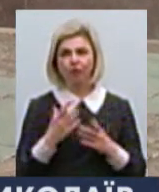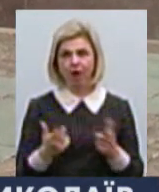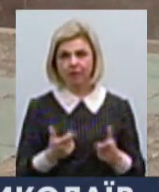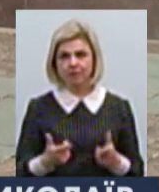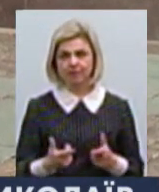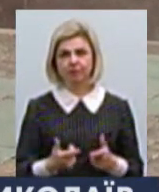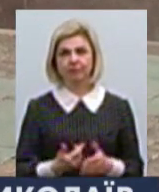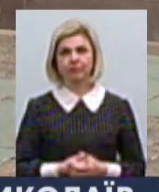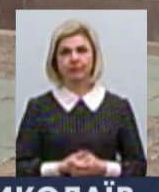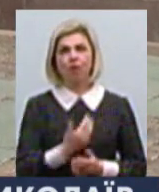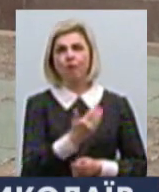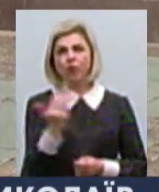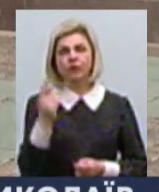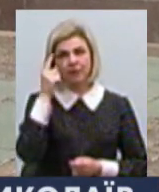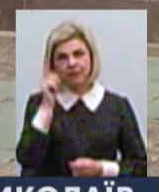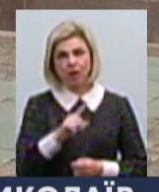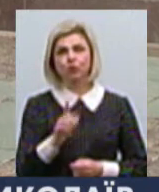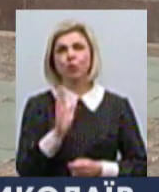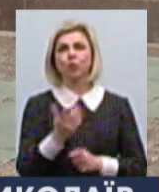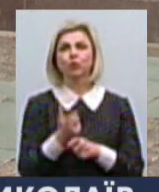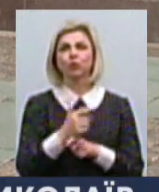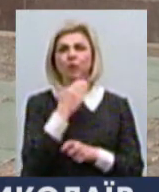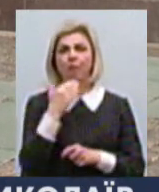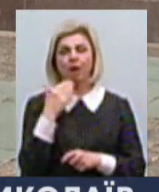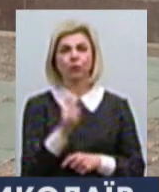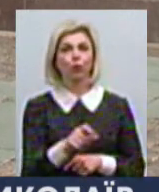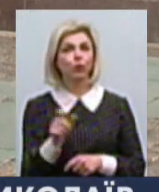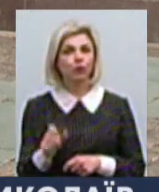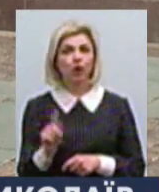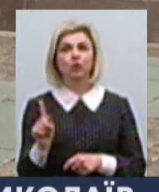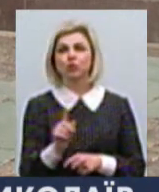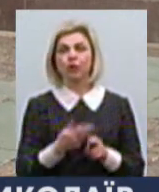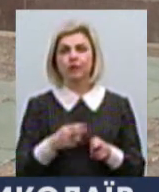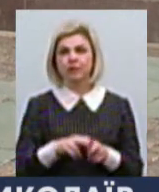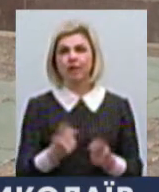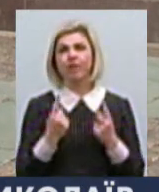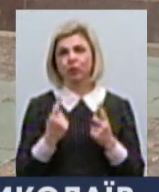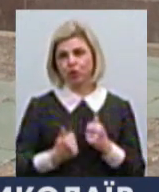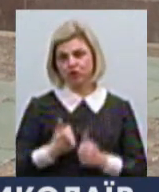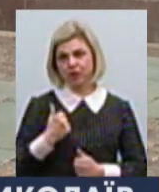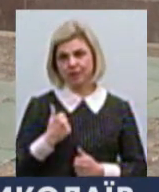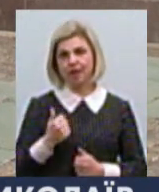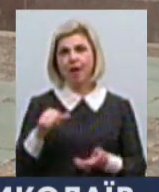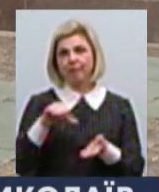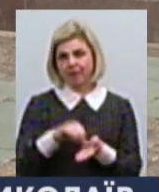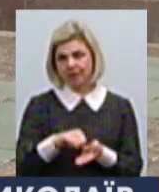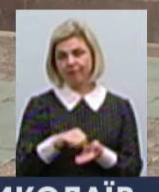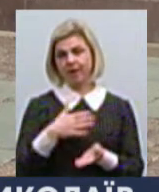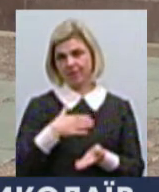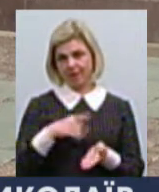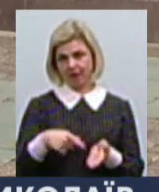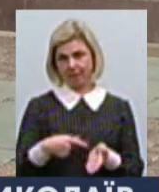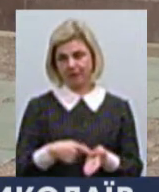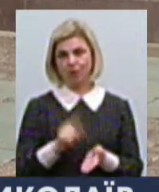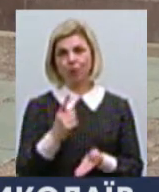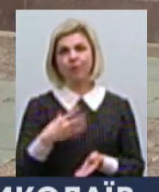тренувались. Вони знають, що буде дуже багато людей, що це дуже велика честь представляти наше місто, адже